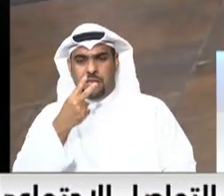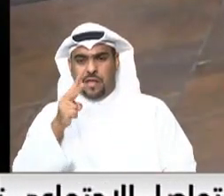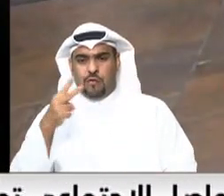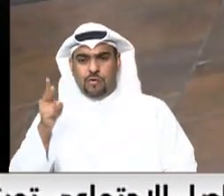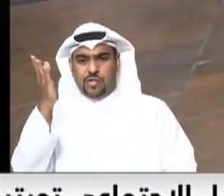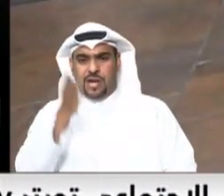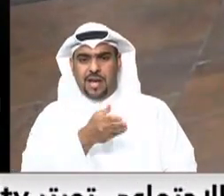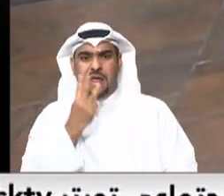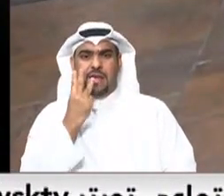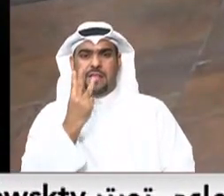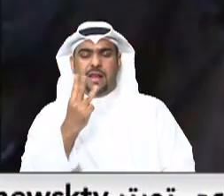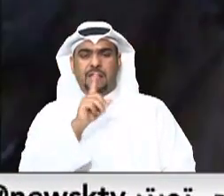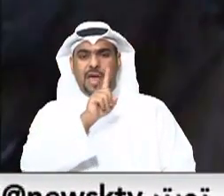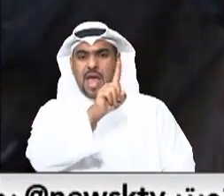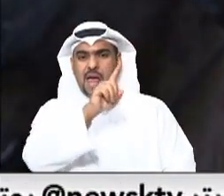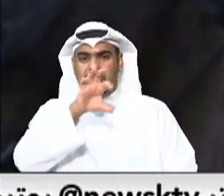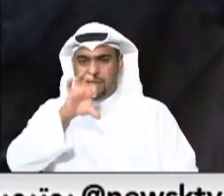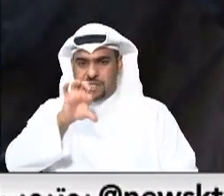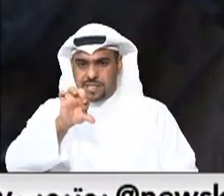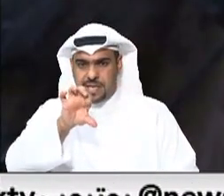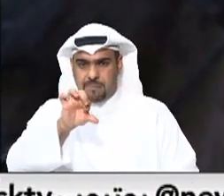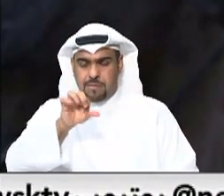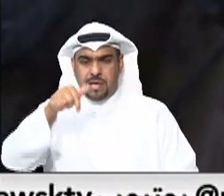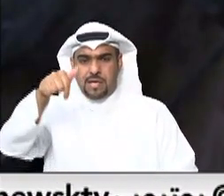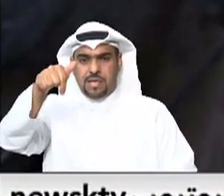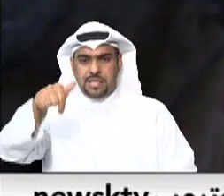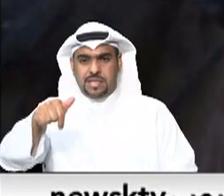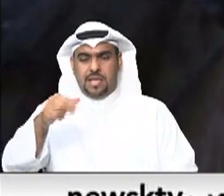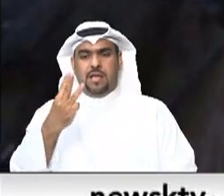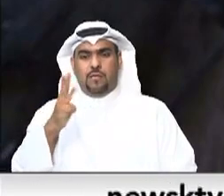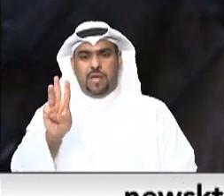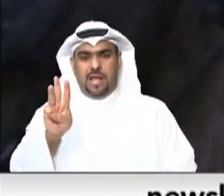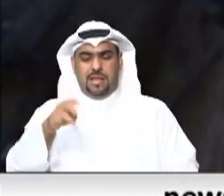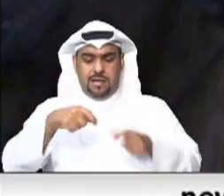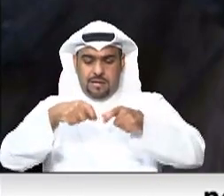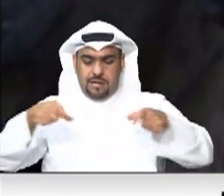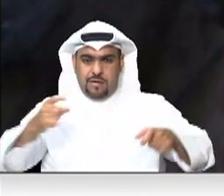مارس عند 1936 دولار.